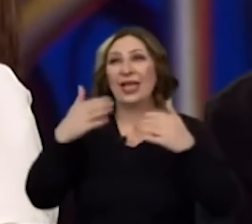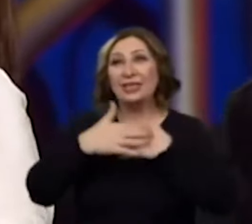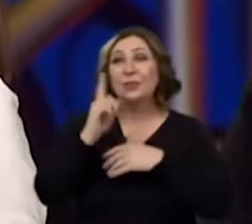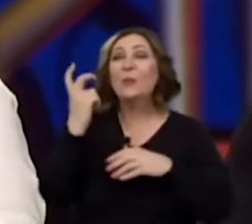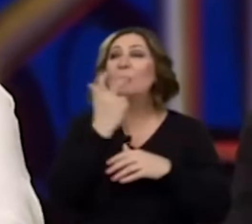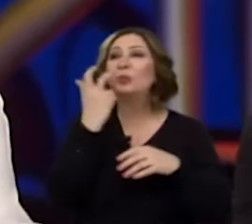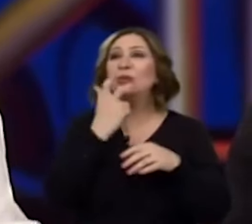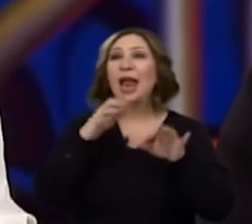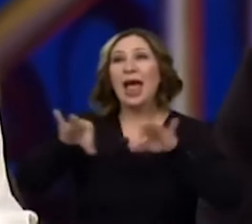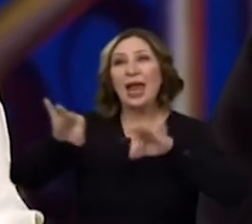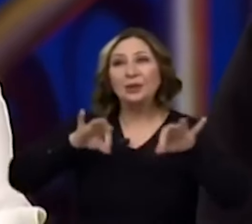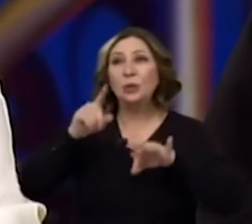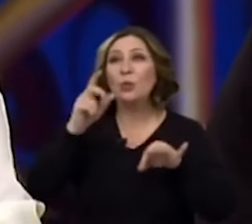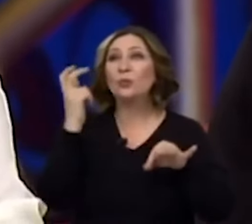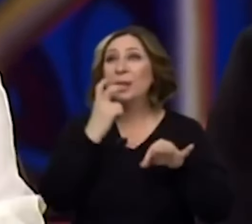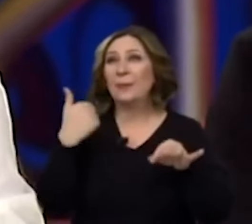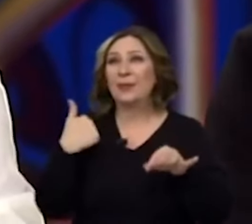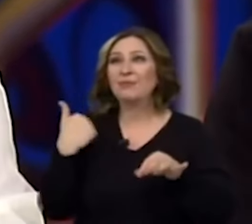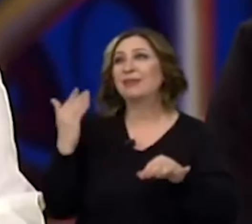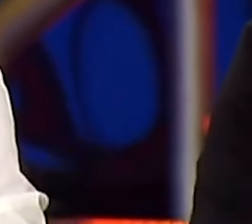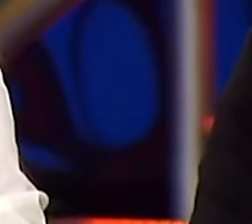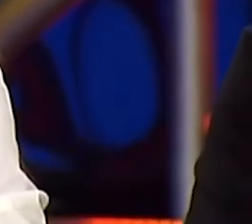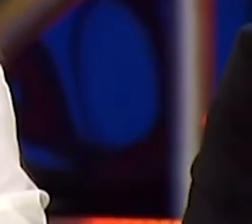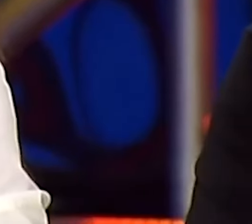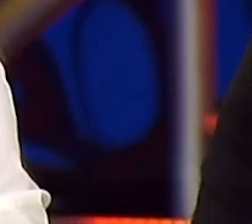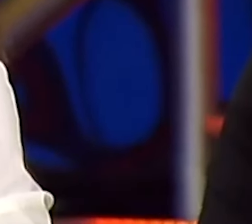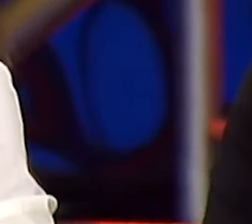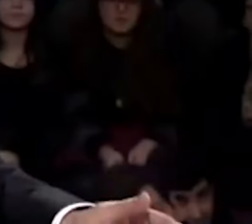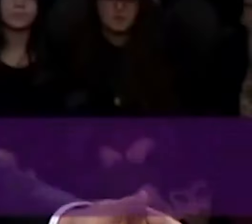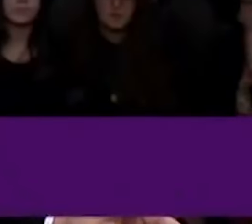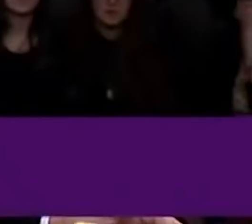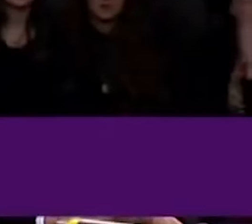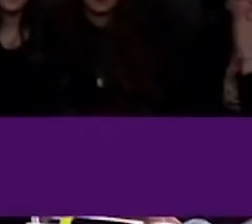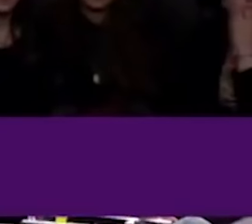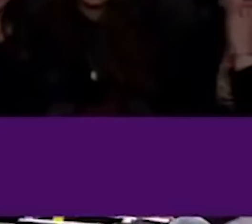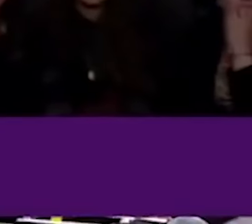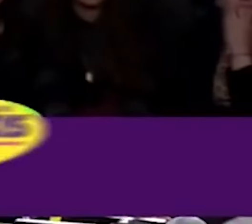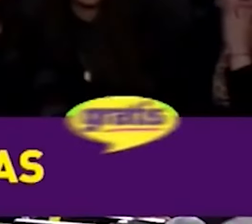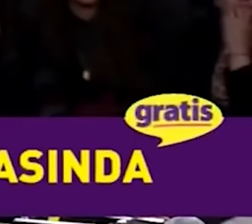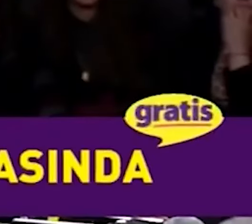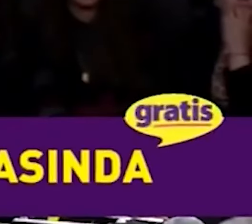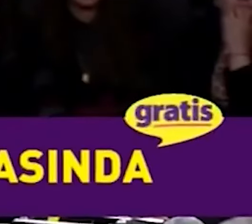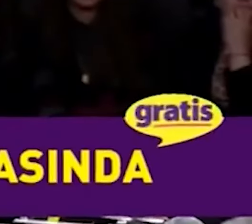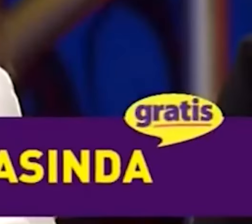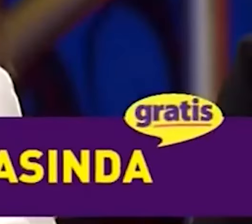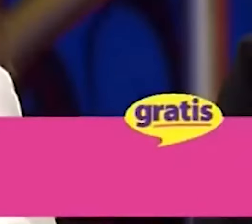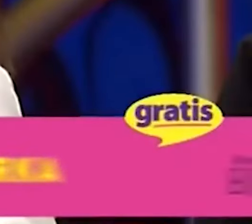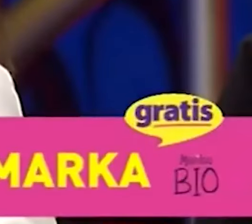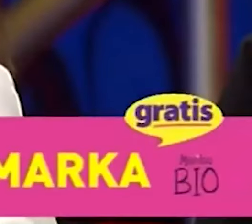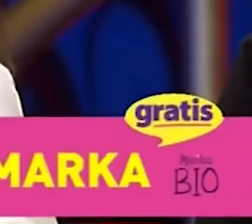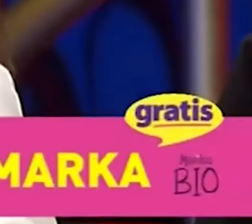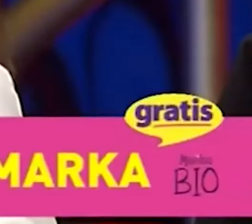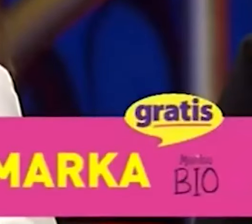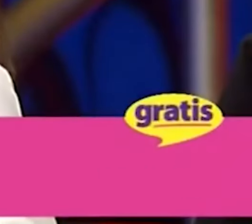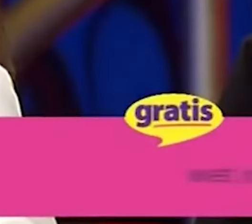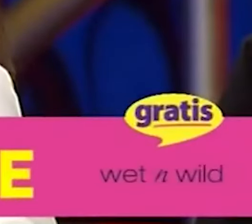müzikal ayarlamış. Ve müzikalde benim de sahneye çıkmamı istedi. Ya bu özel bir durum mu yani? Özel bir durum, evet. Babacığım öyle...